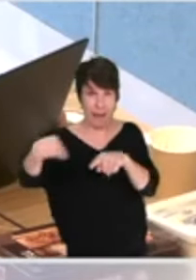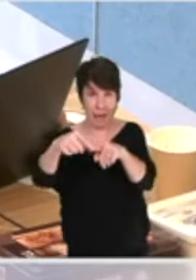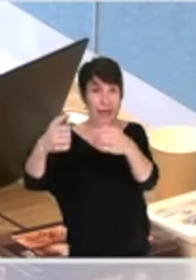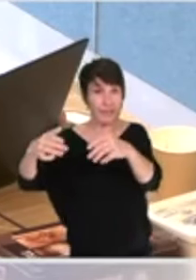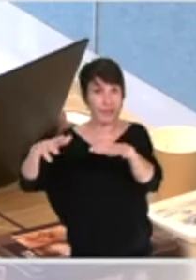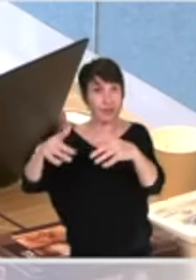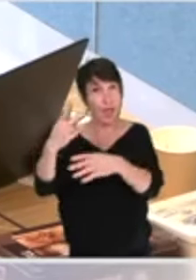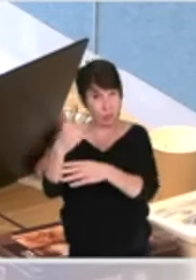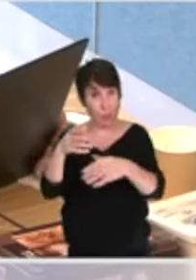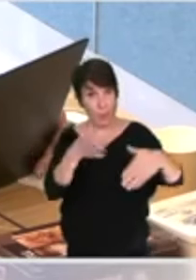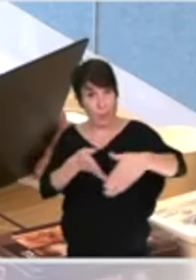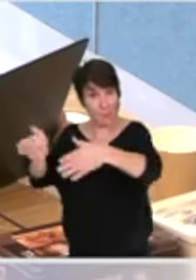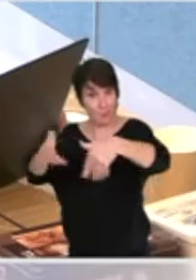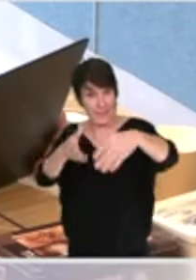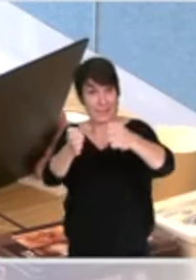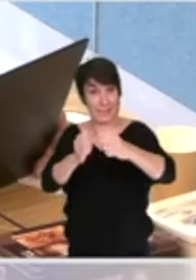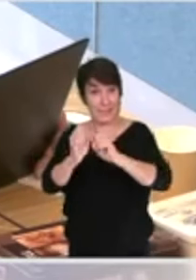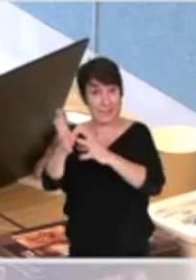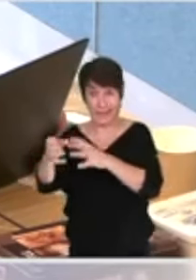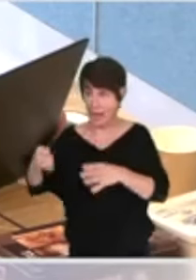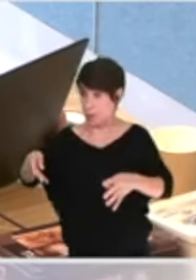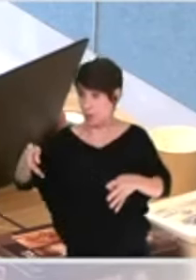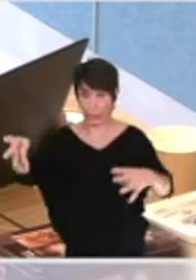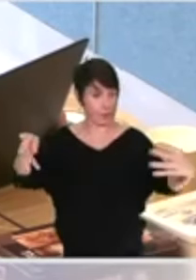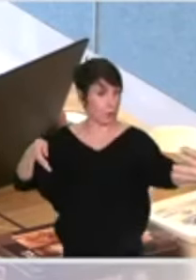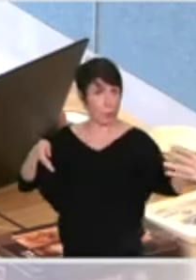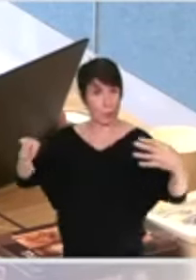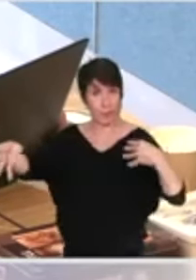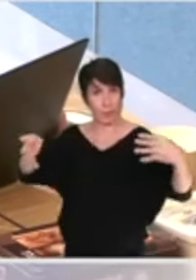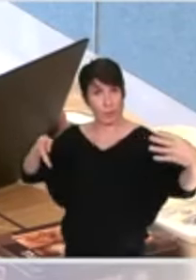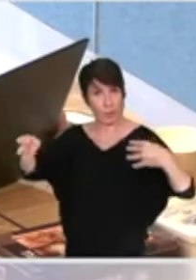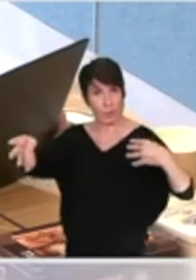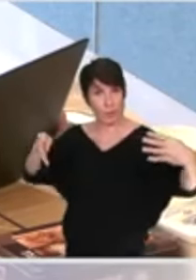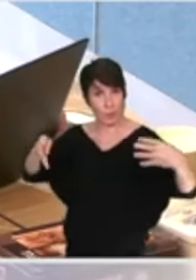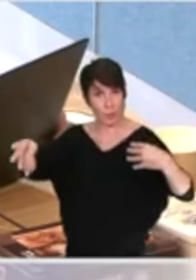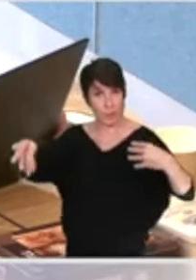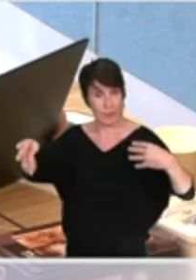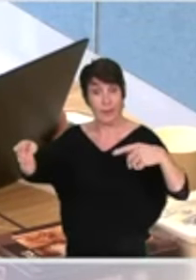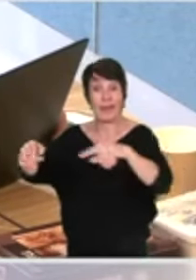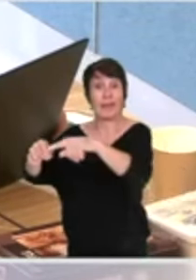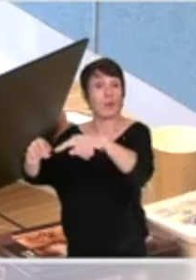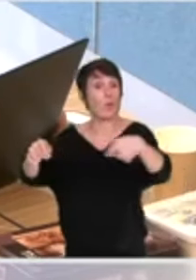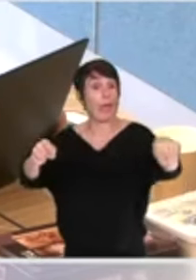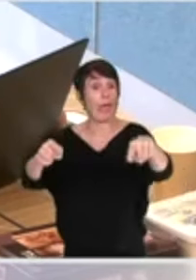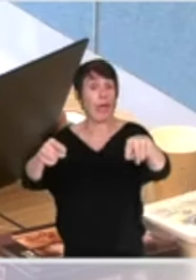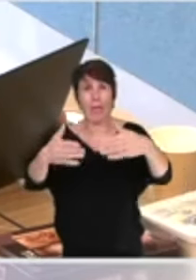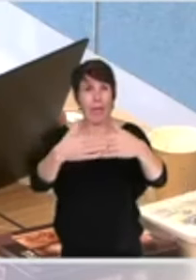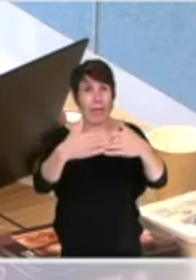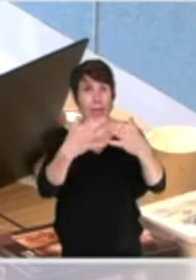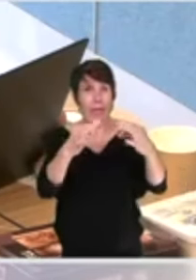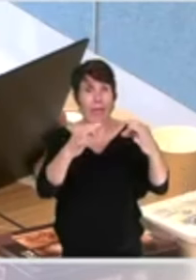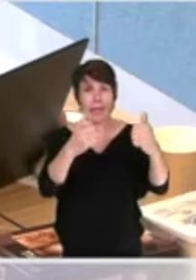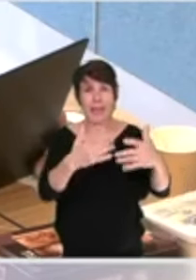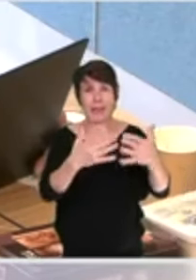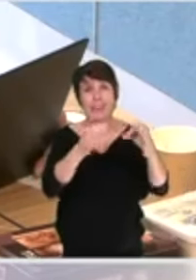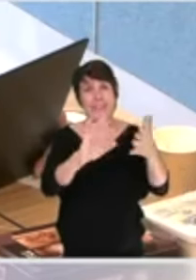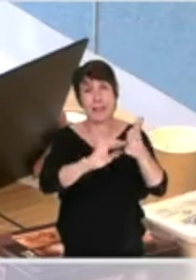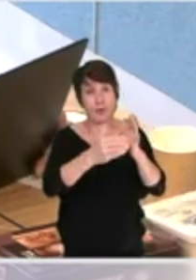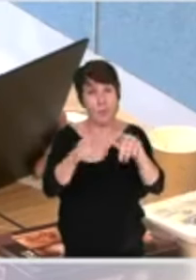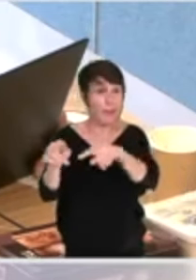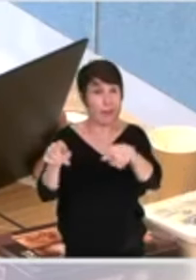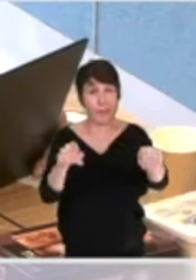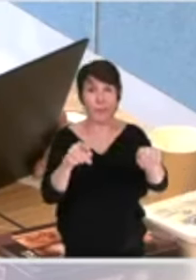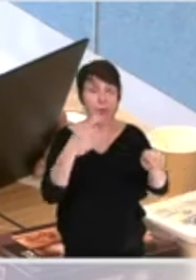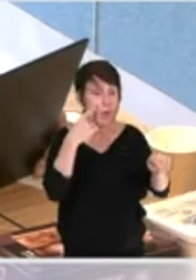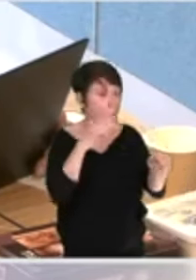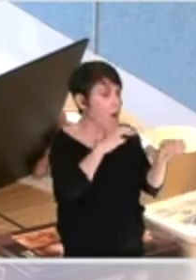pistes cyclables, une de chaque côté de la rue, à quelques dizaines de mètres de l'avenue Jeanne d'Arc donc. Eh bien, j'ai compté une